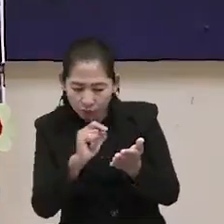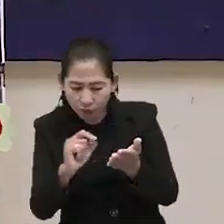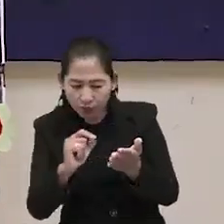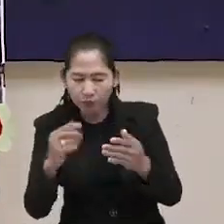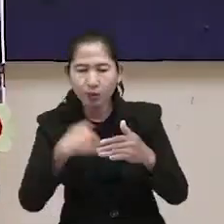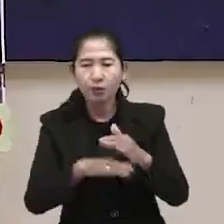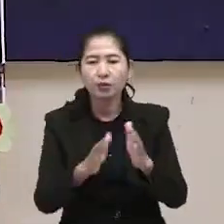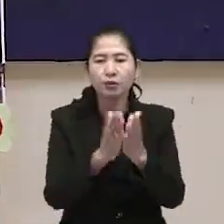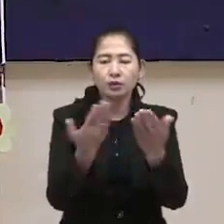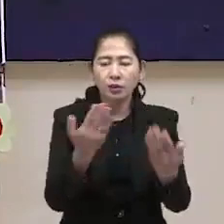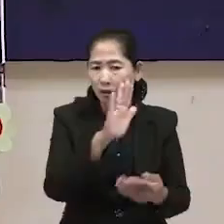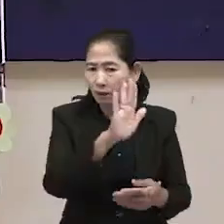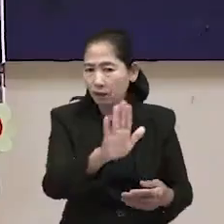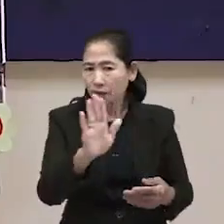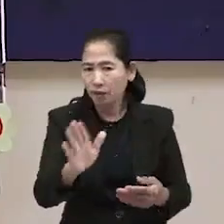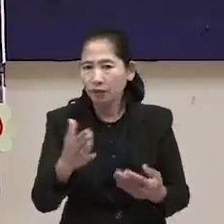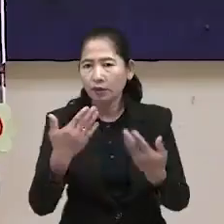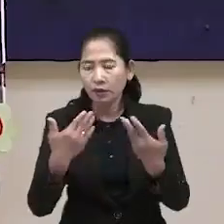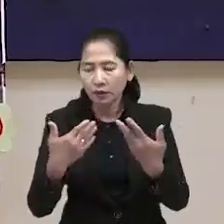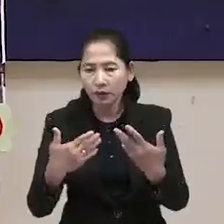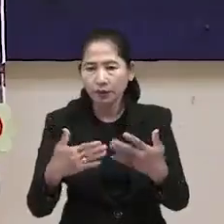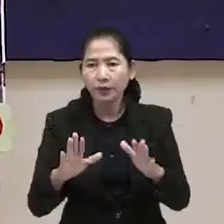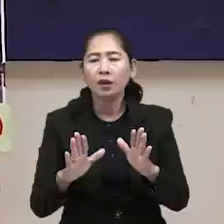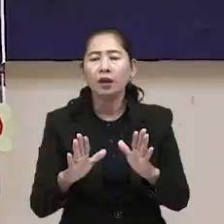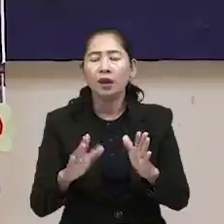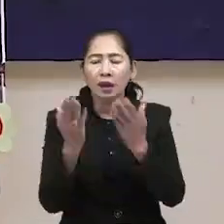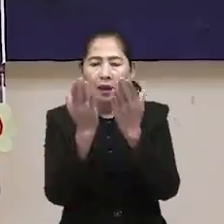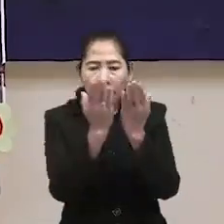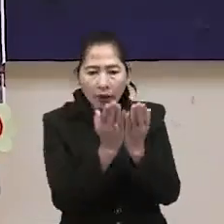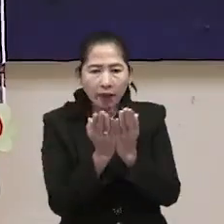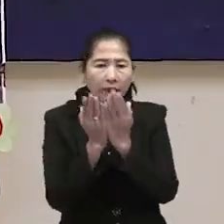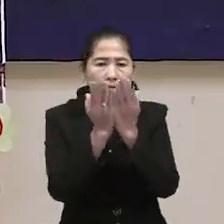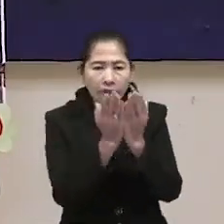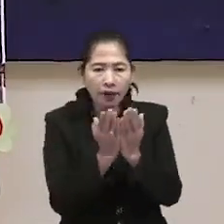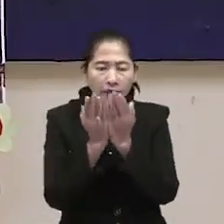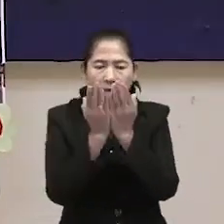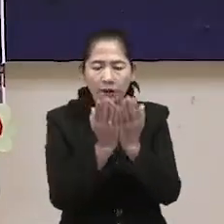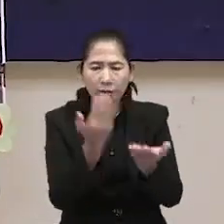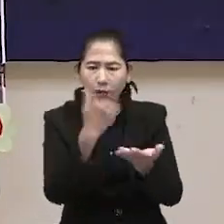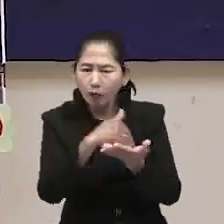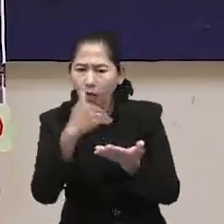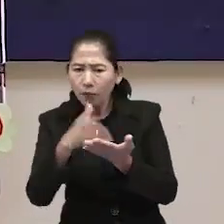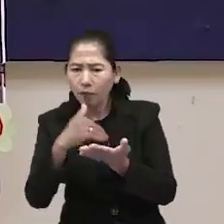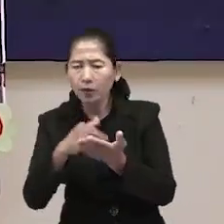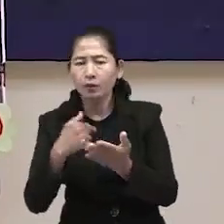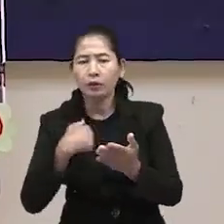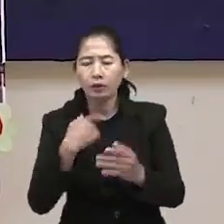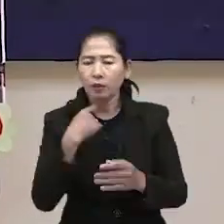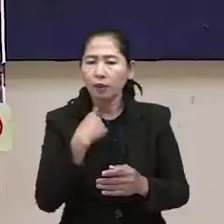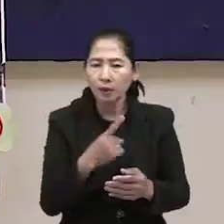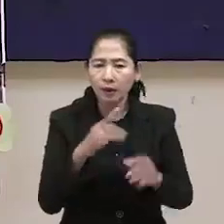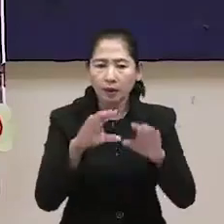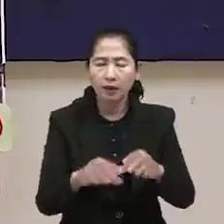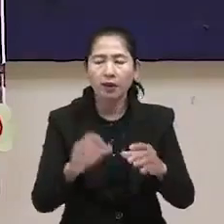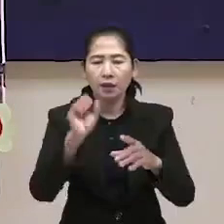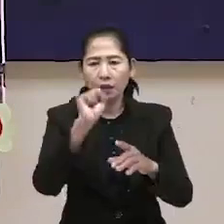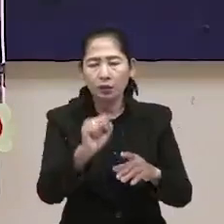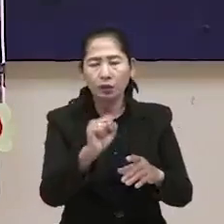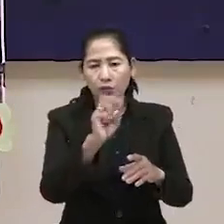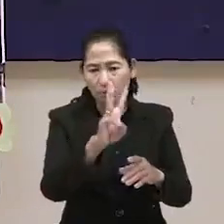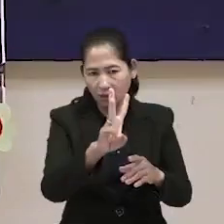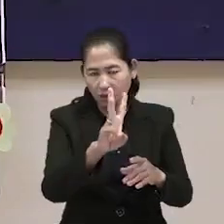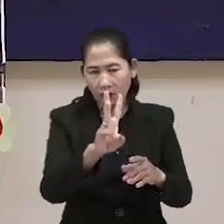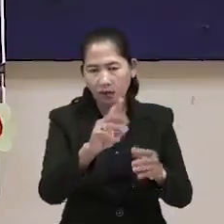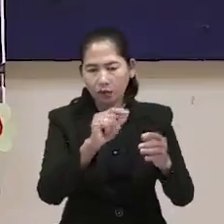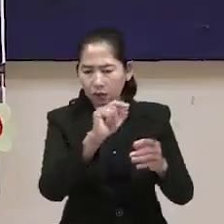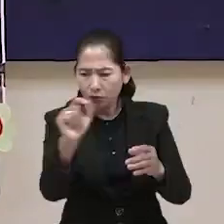ងចូលក្នុងសៀវភៅរបស់កូនចាហើយអានចុះអានឡើងនៅកូនណាចាហើយដូចអ្នកគ្រូប្រាប់អញ្ចឹងកន្លែងតួស្អី3ចំណុចនេះមិនទៀ